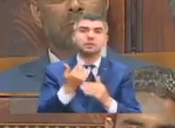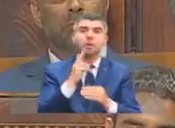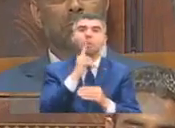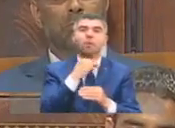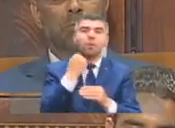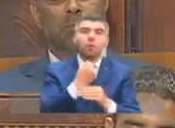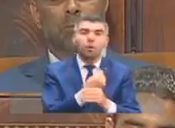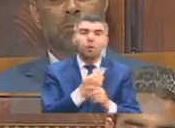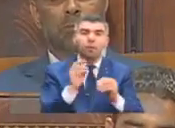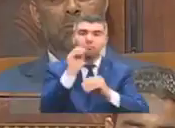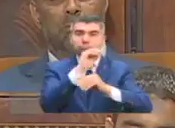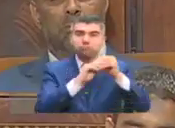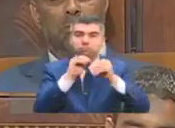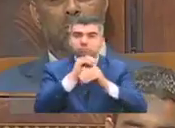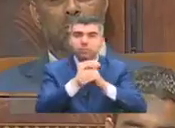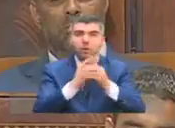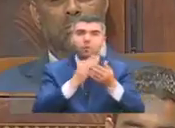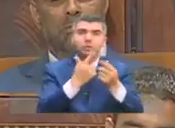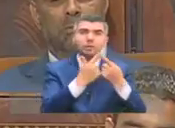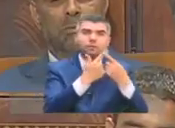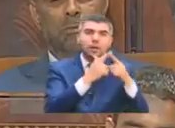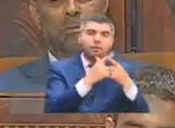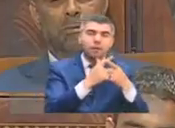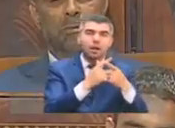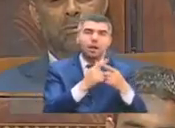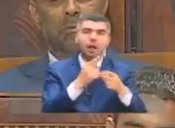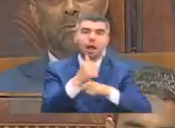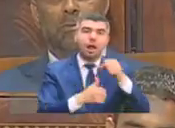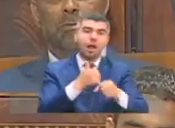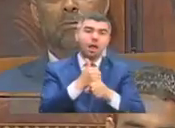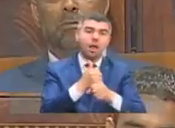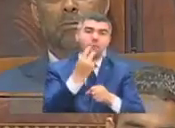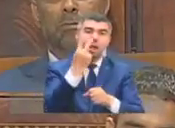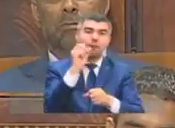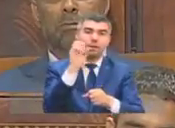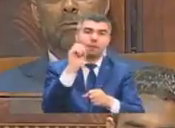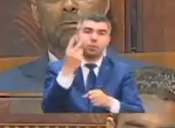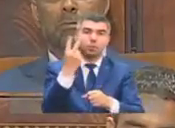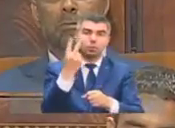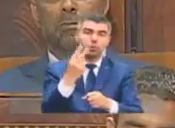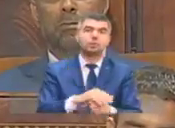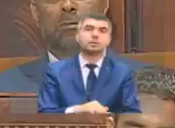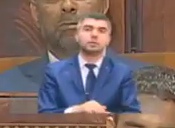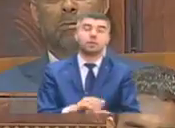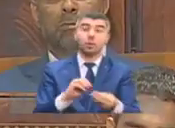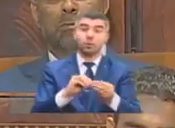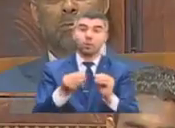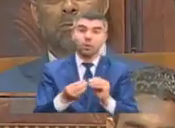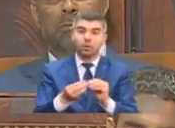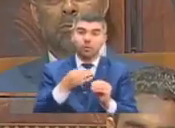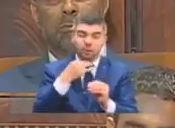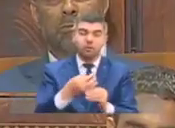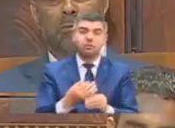تطهير السائل ببلادنا وخصوصا منذ سنة 2002، إلا أن معالجة هذه الإشكالية السيدة الوزيرة